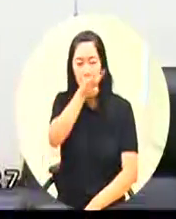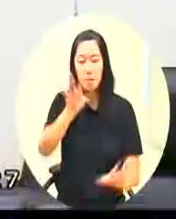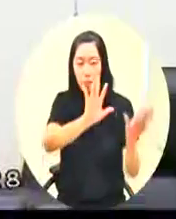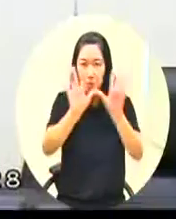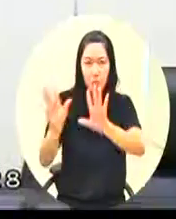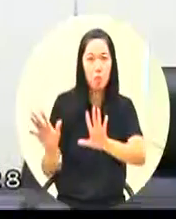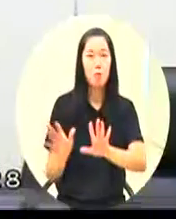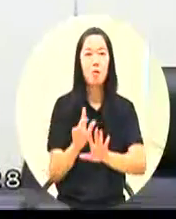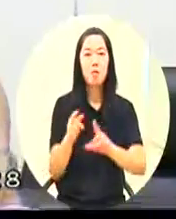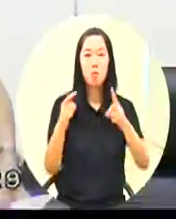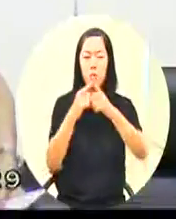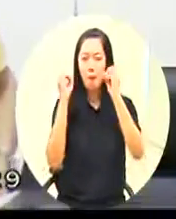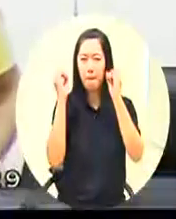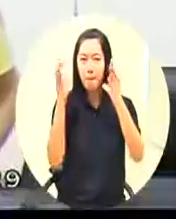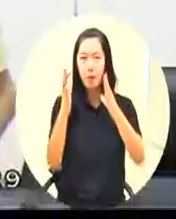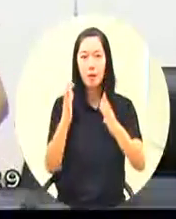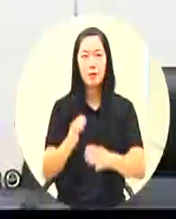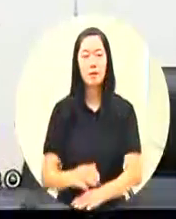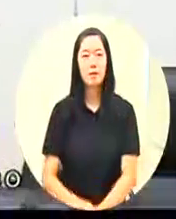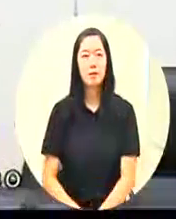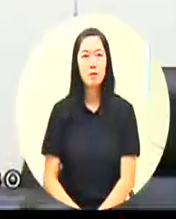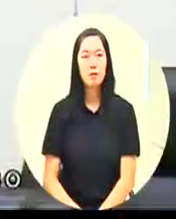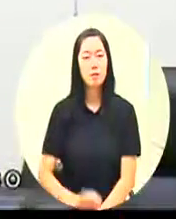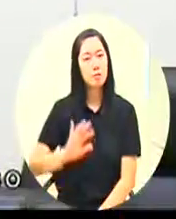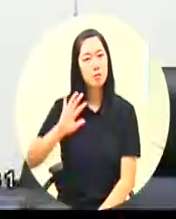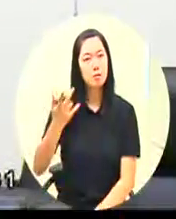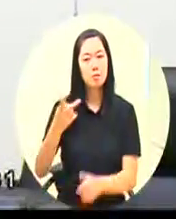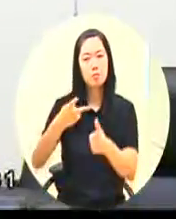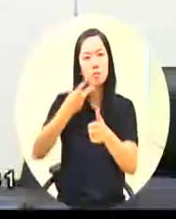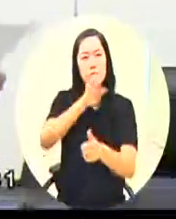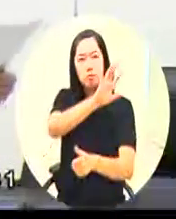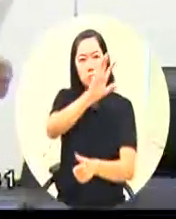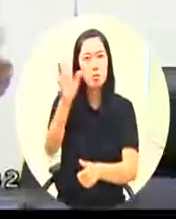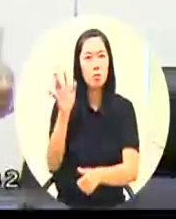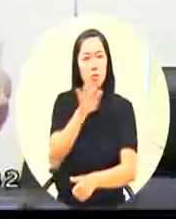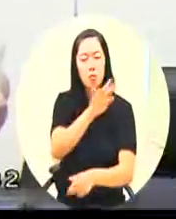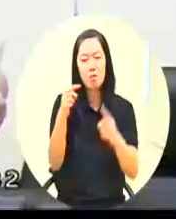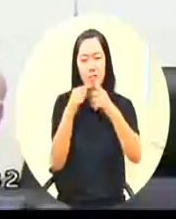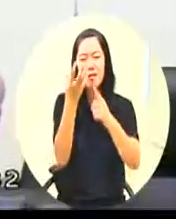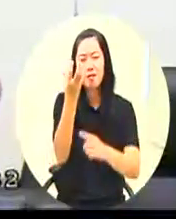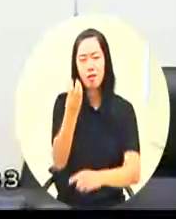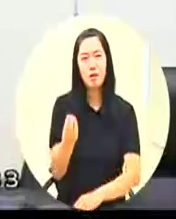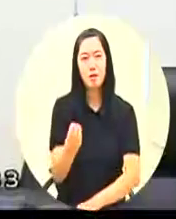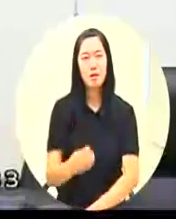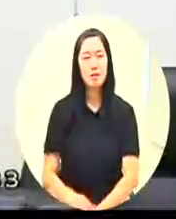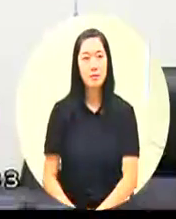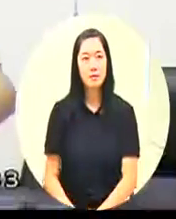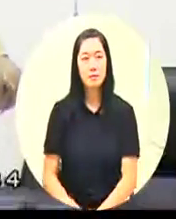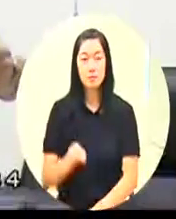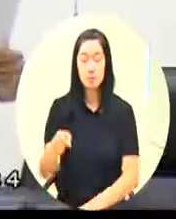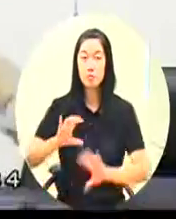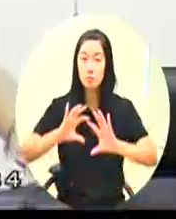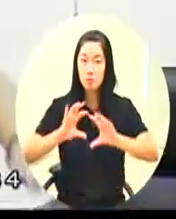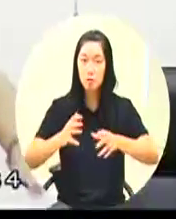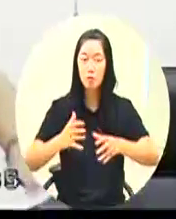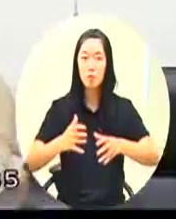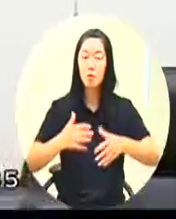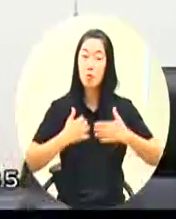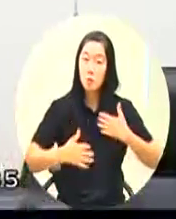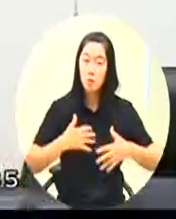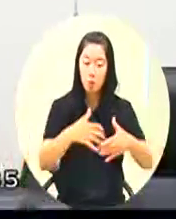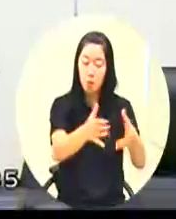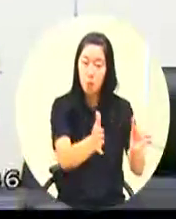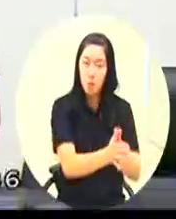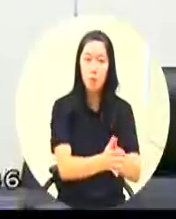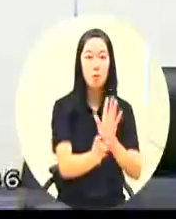很壮观啊，但是我看看第二天不是这样的哈。不过那个真的国乐团的演艺人员也好，